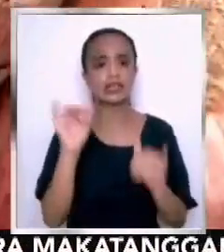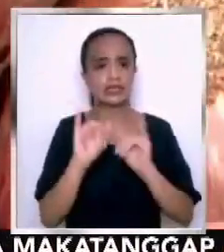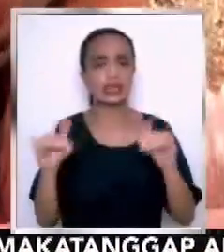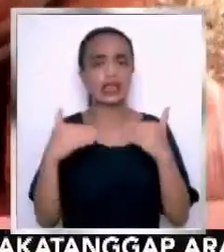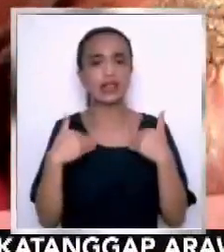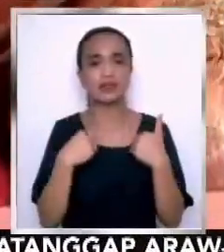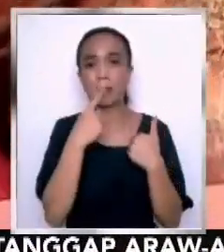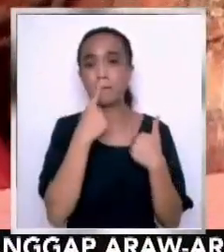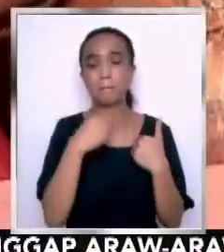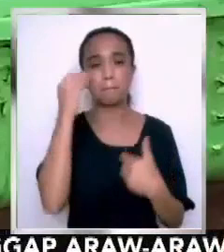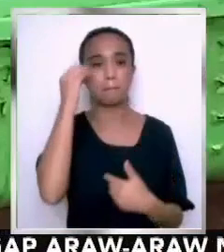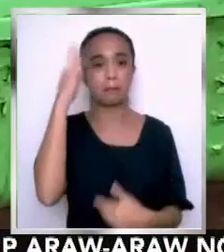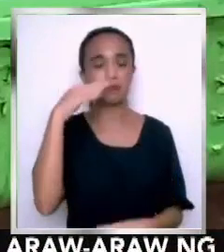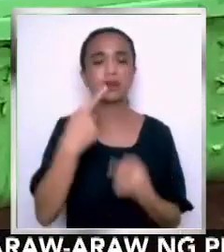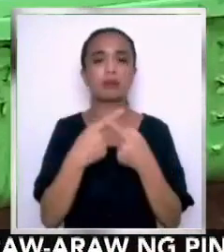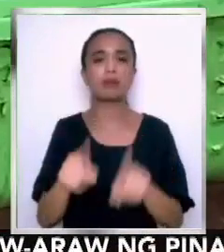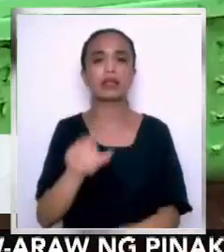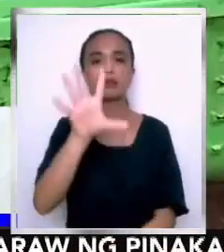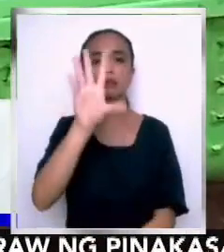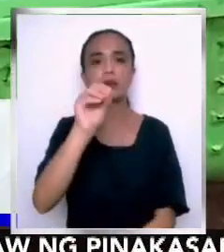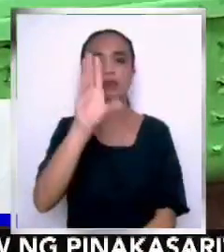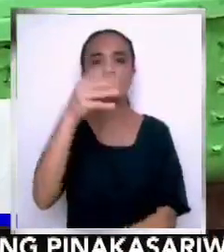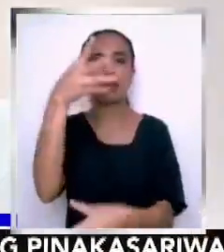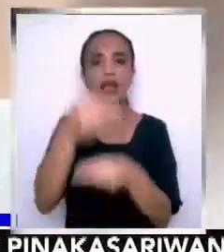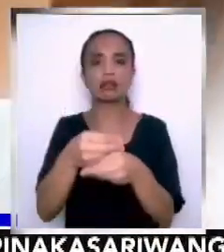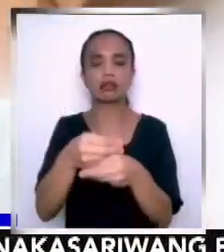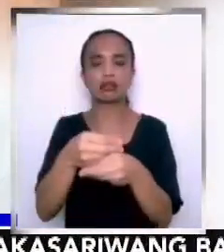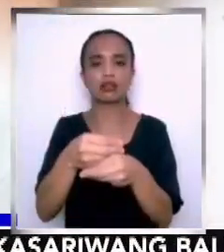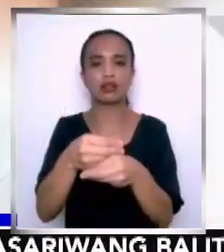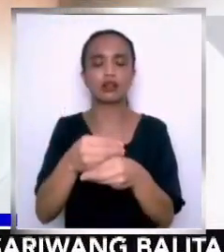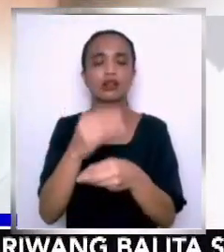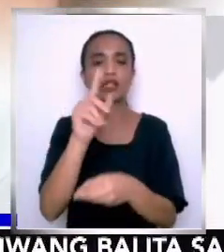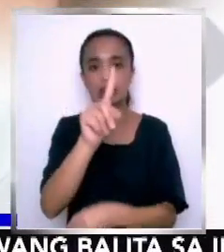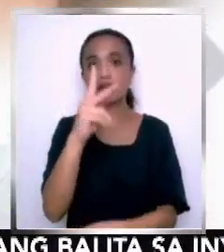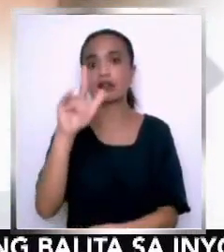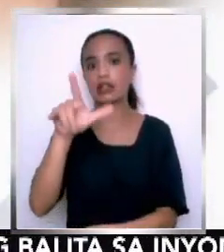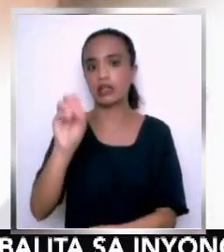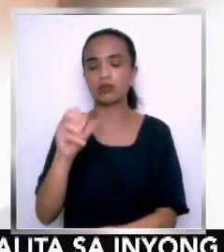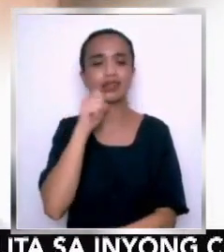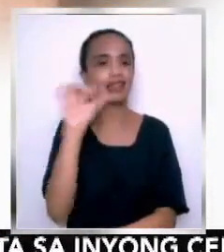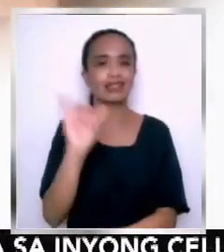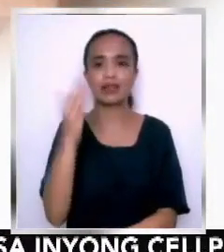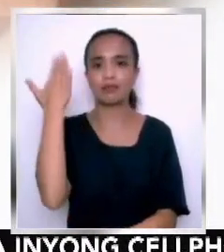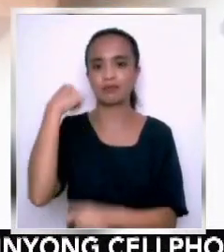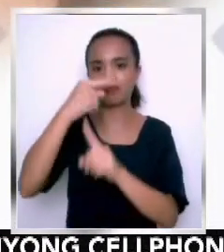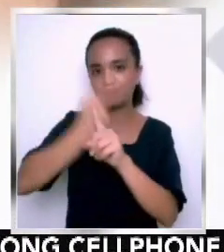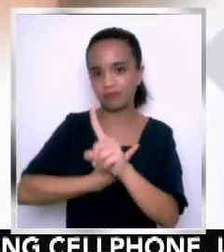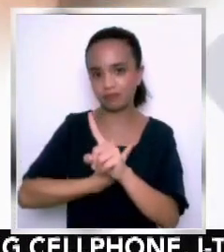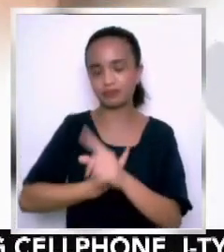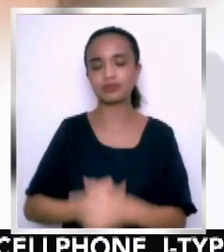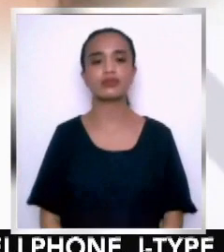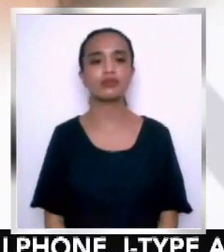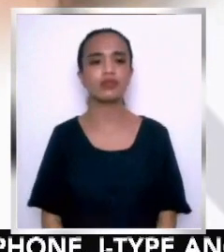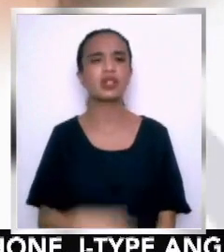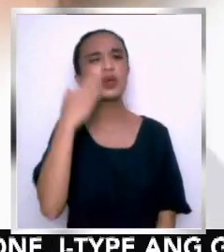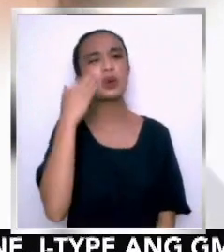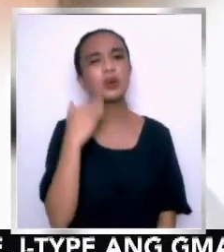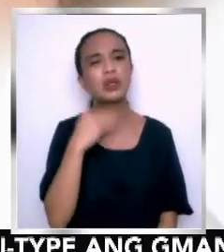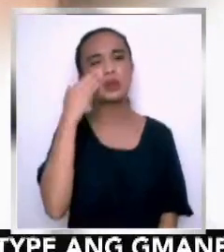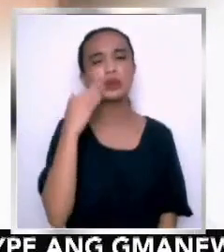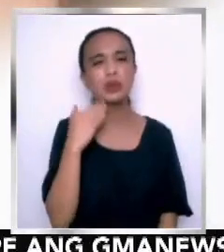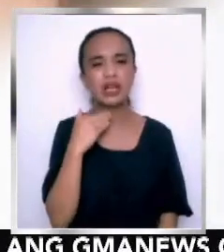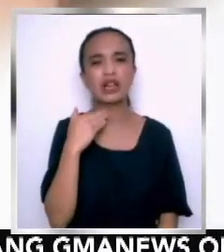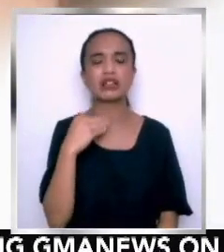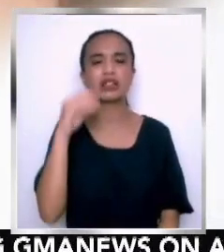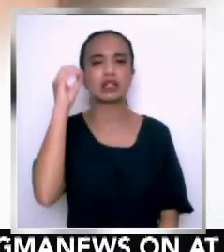ng 50 pesos kada kilo kumpara nung nakaraang buwan. Most of the time, ang kakulangan sa supplier po ay isa sa mga rason kung